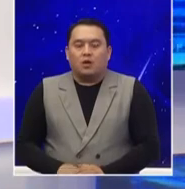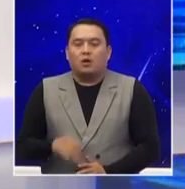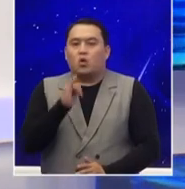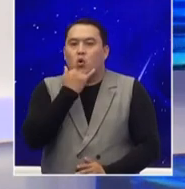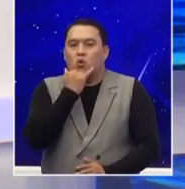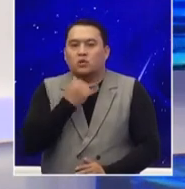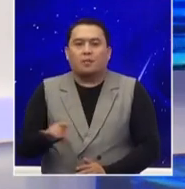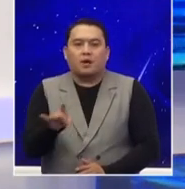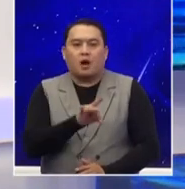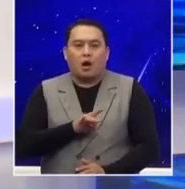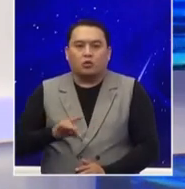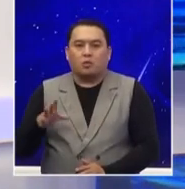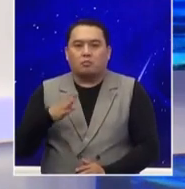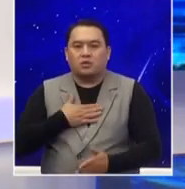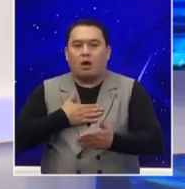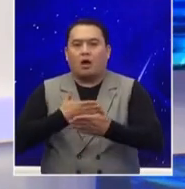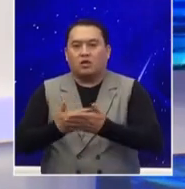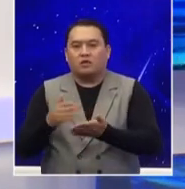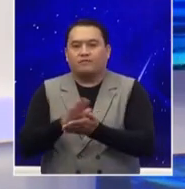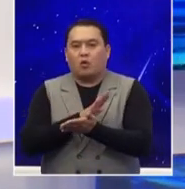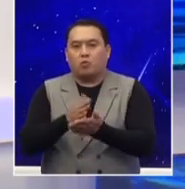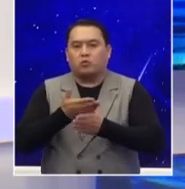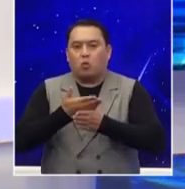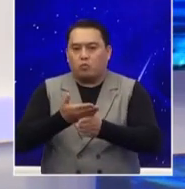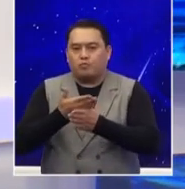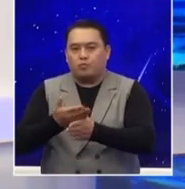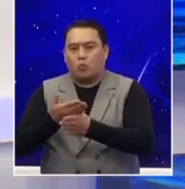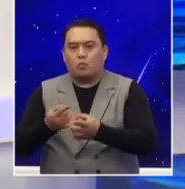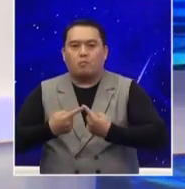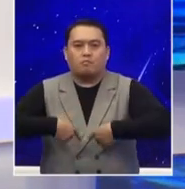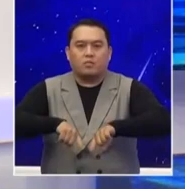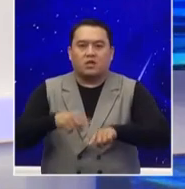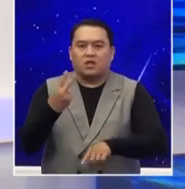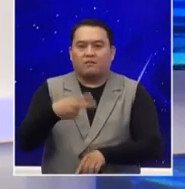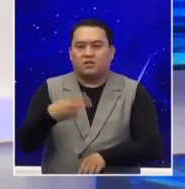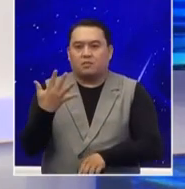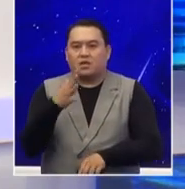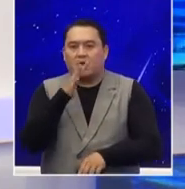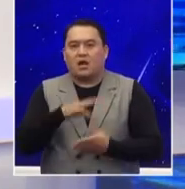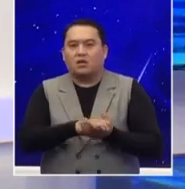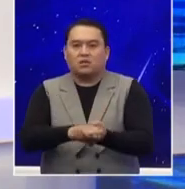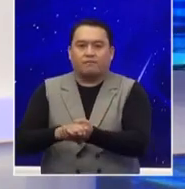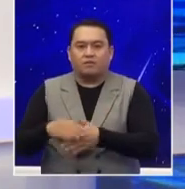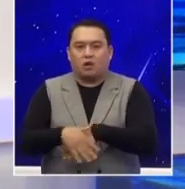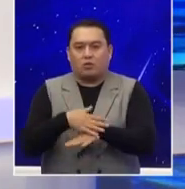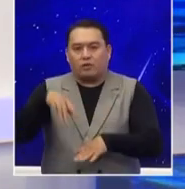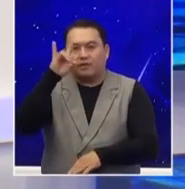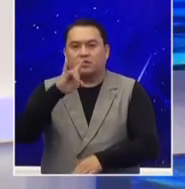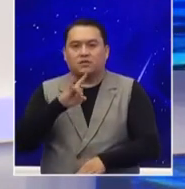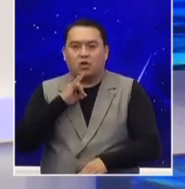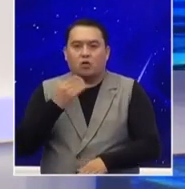в курском районе состоялся волонтерские форум организованный в рамках 25-летия ассамблеи народа казахстана